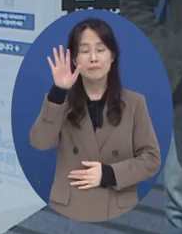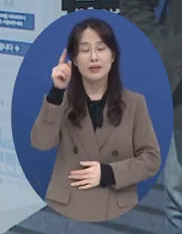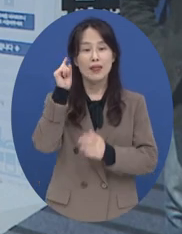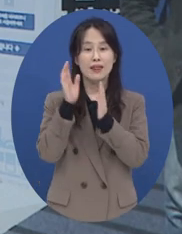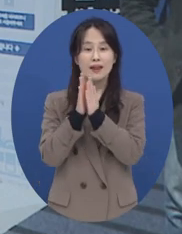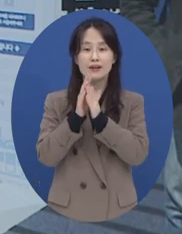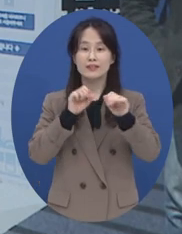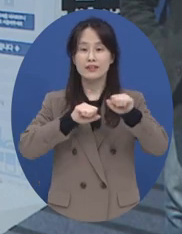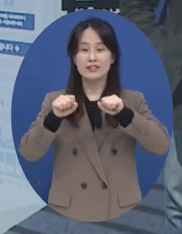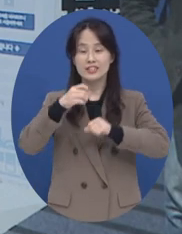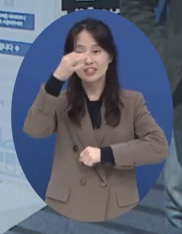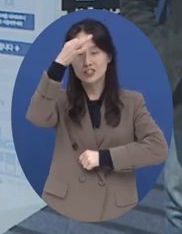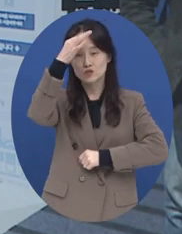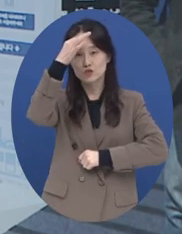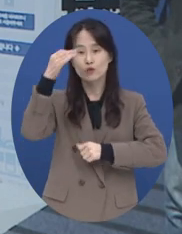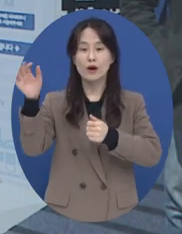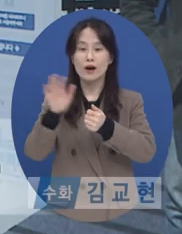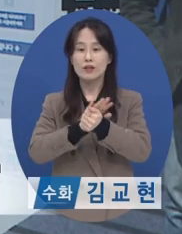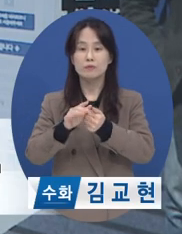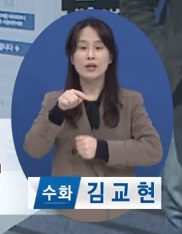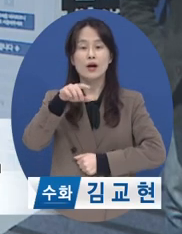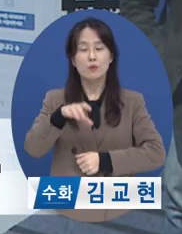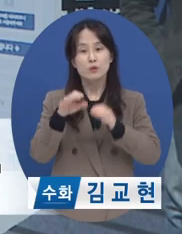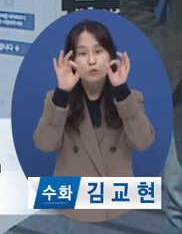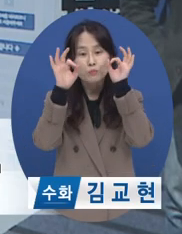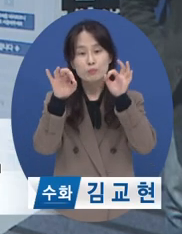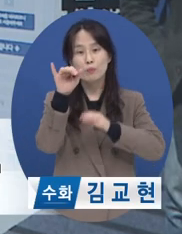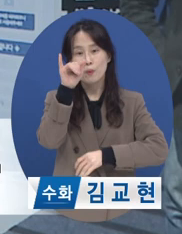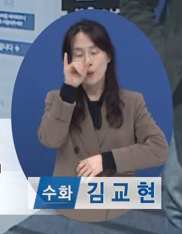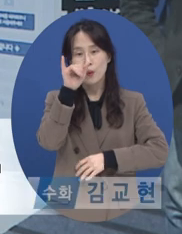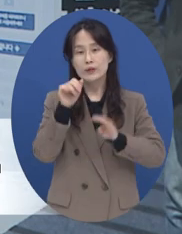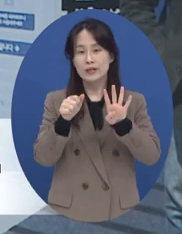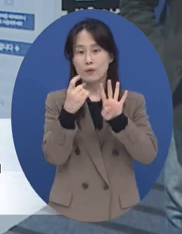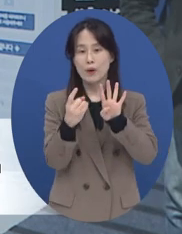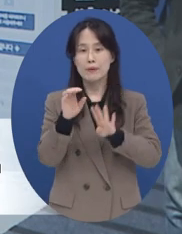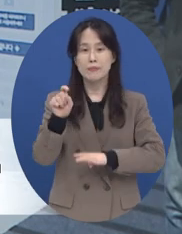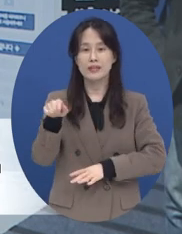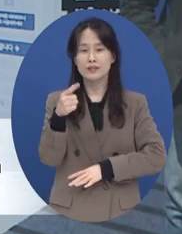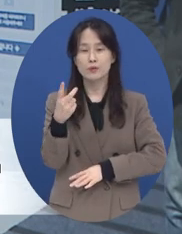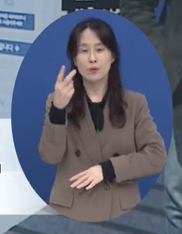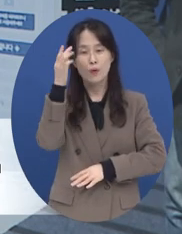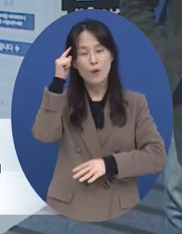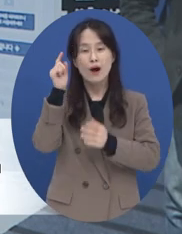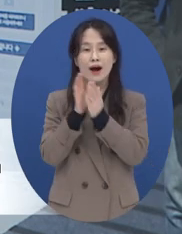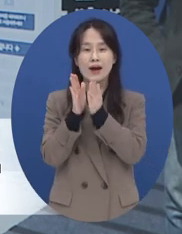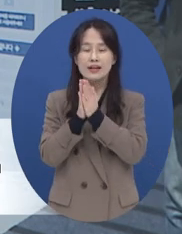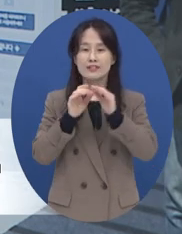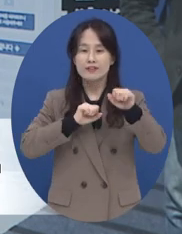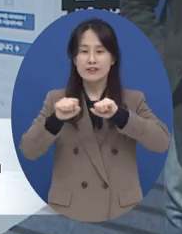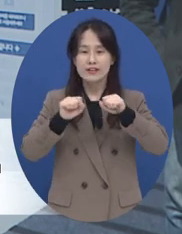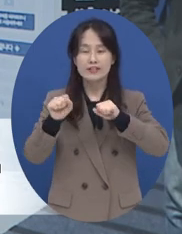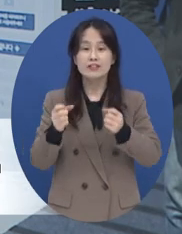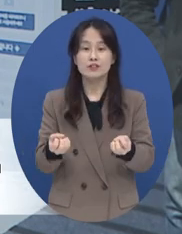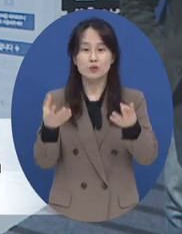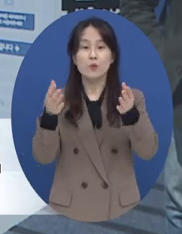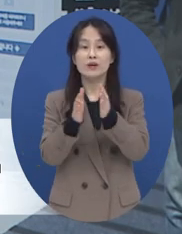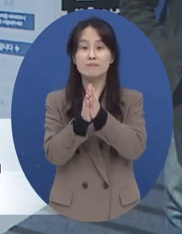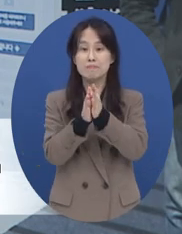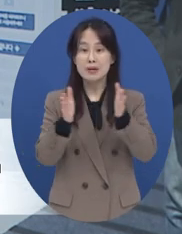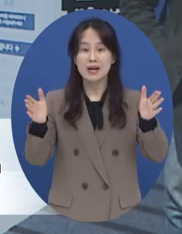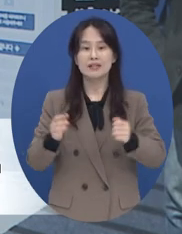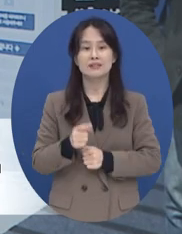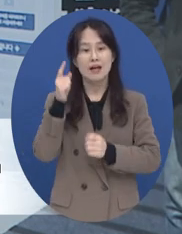미래 자율주행 모빌리티 기술과 서비스를 한자리에서 볼수 있는 제4회 판교 자율주행 모빌리티 쇼가 막을